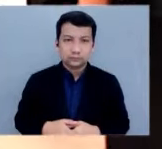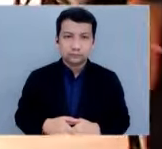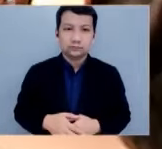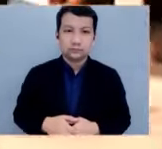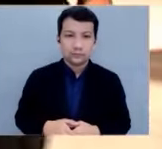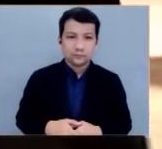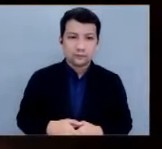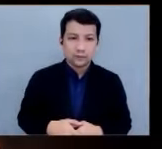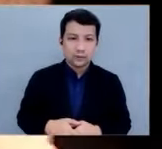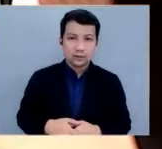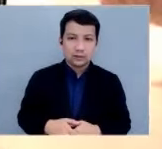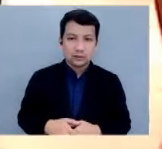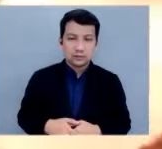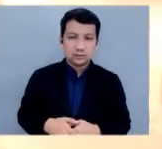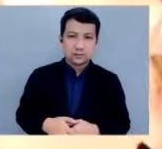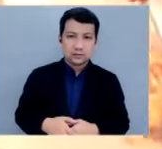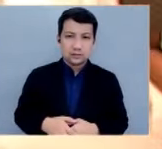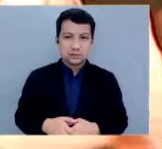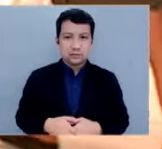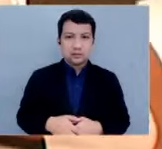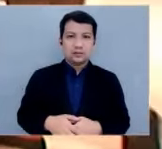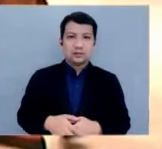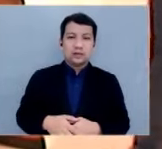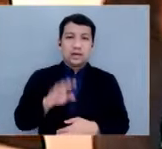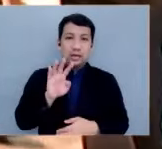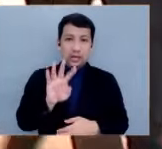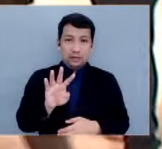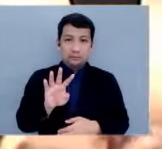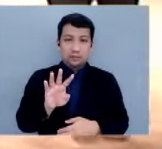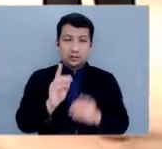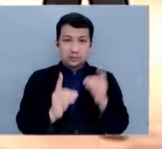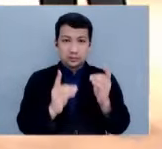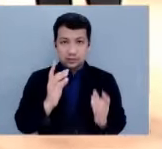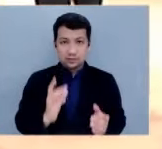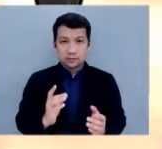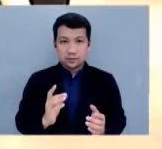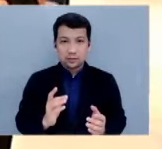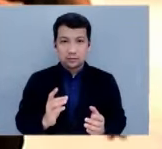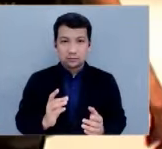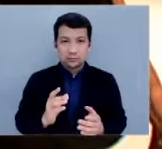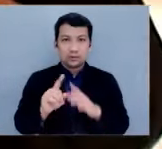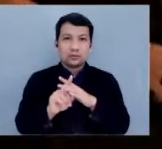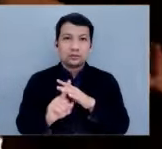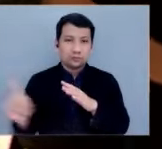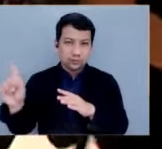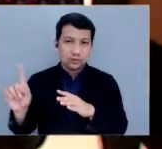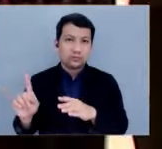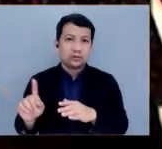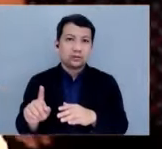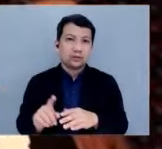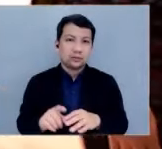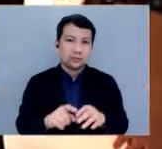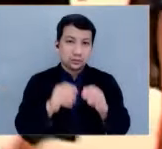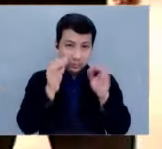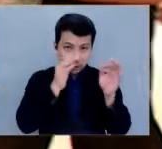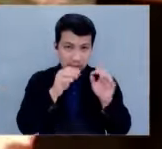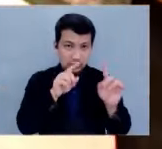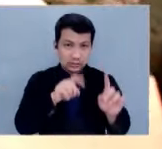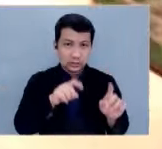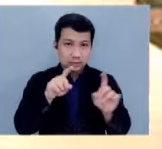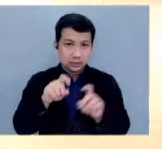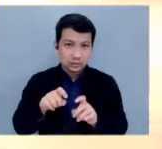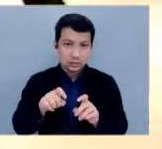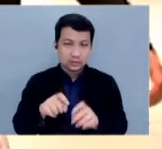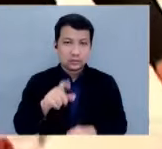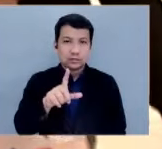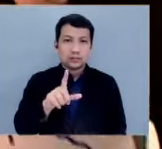Cheryl, apat ang bus driver na hindi na mahagilap nung isasalang na sila sa drug testing ng Land